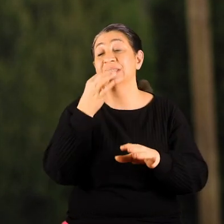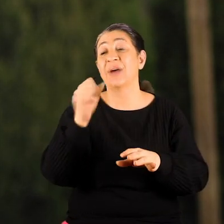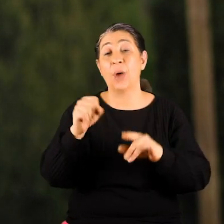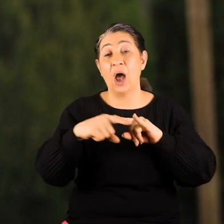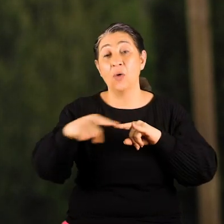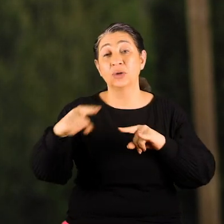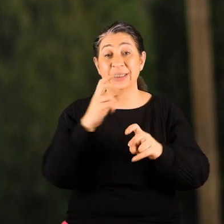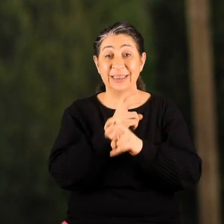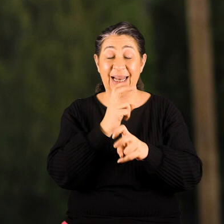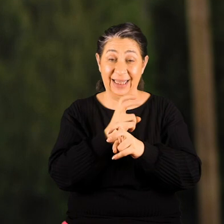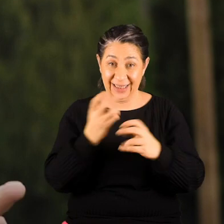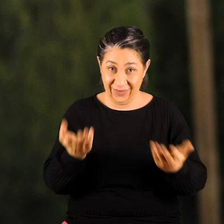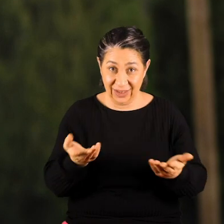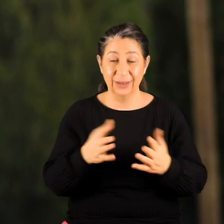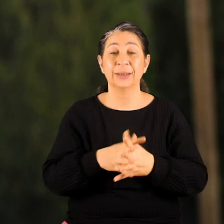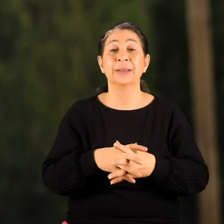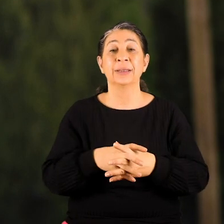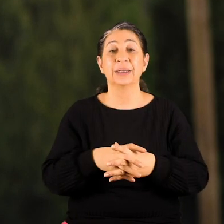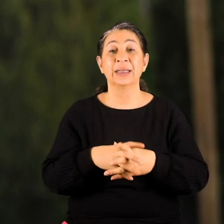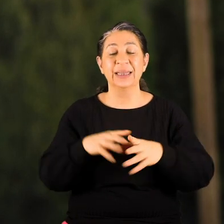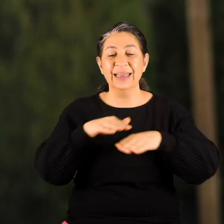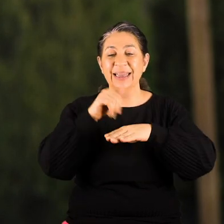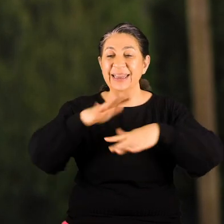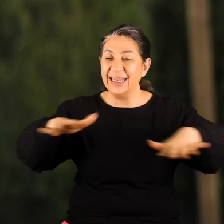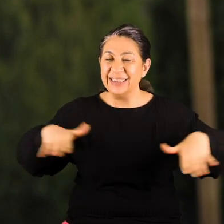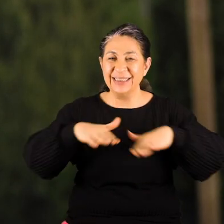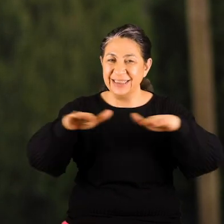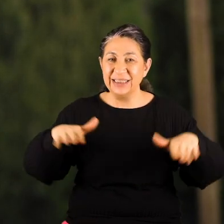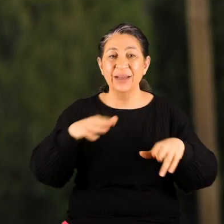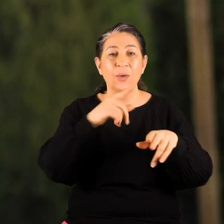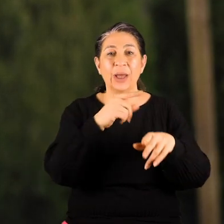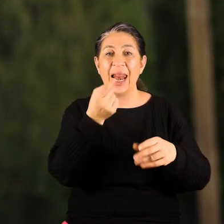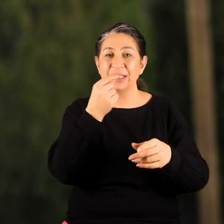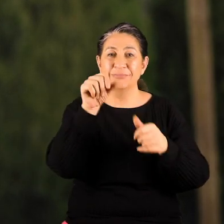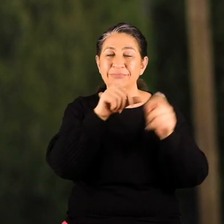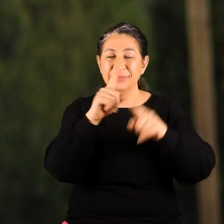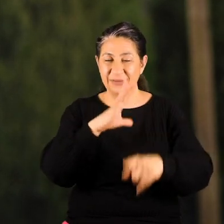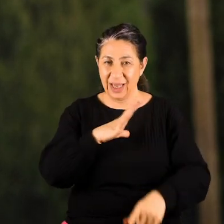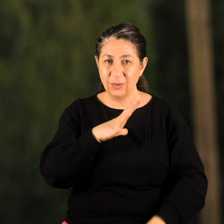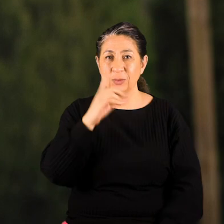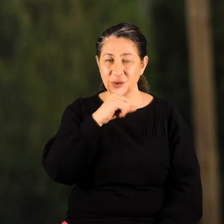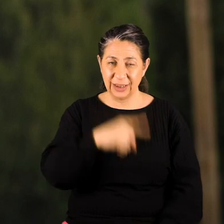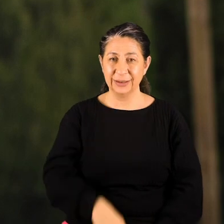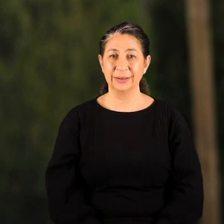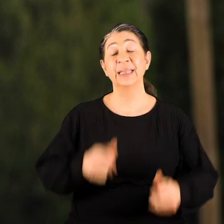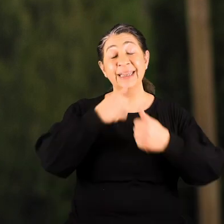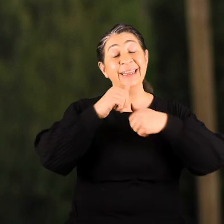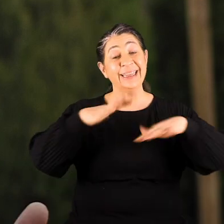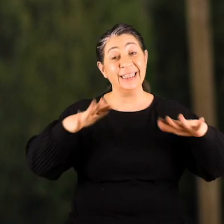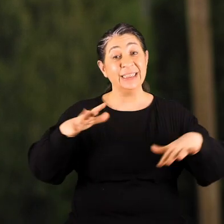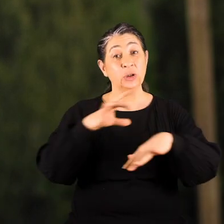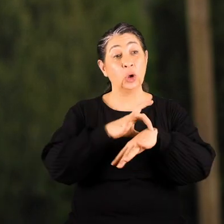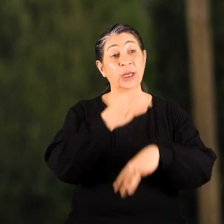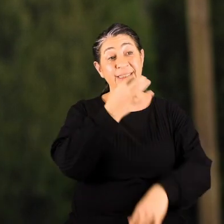ama havuz, klor, işte enfeksiyon kapabilirsin bir kere. Ona kesinlikle istemiyorlar ama denize